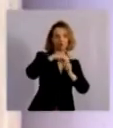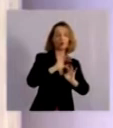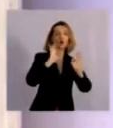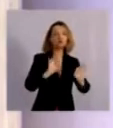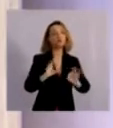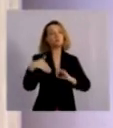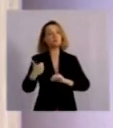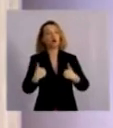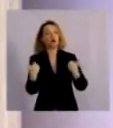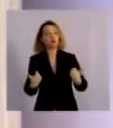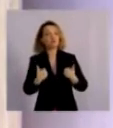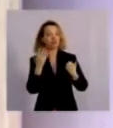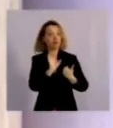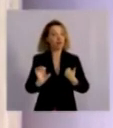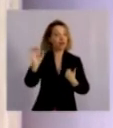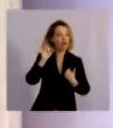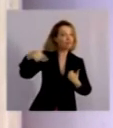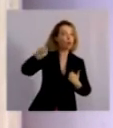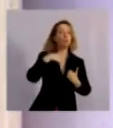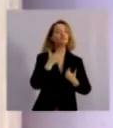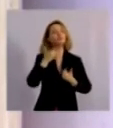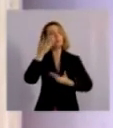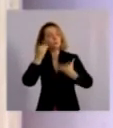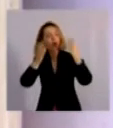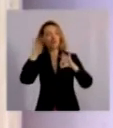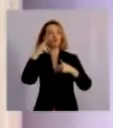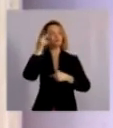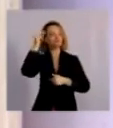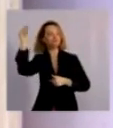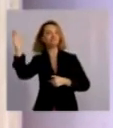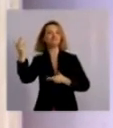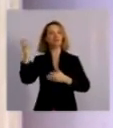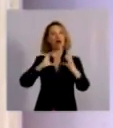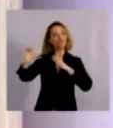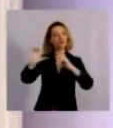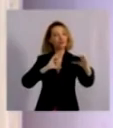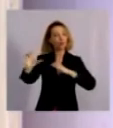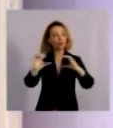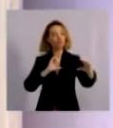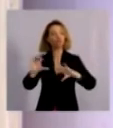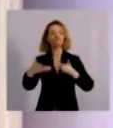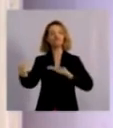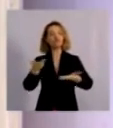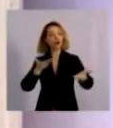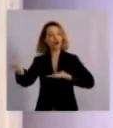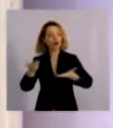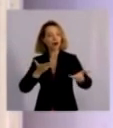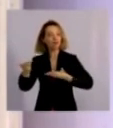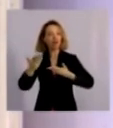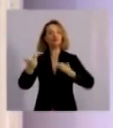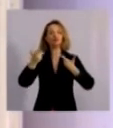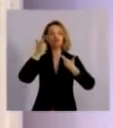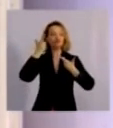της Ευρώπης μαθαίνουν, διδάζουν, επικοινωνούν και ανταλλάσσοντας έτσι